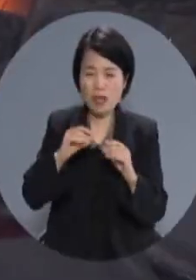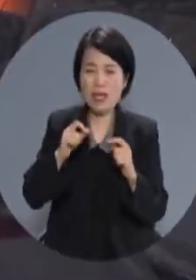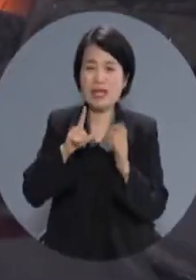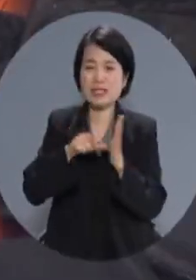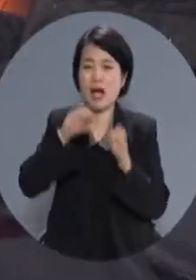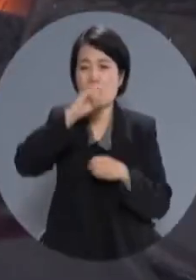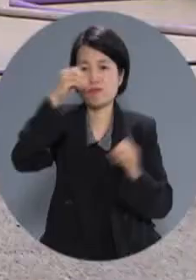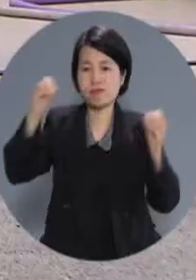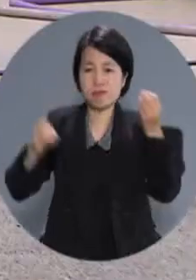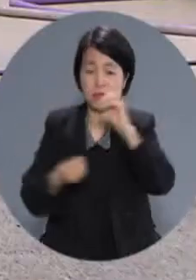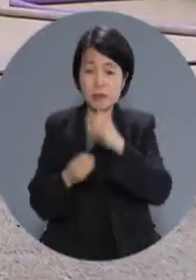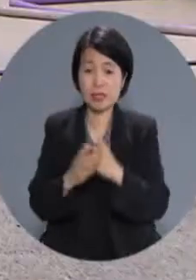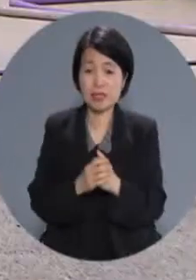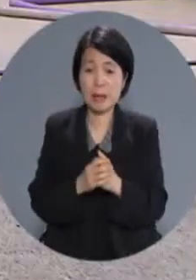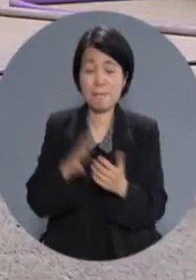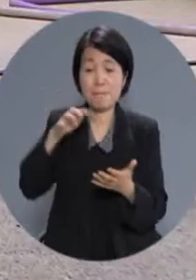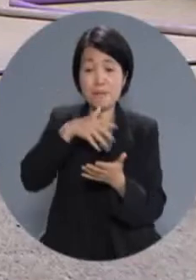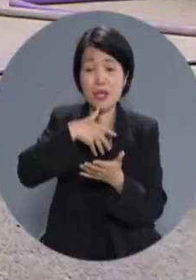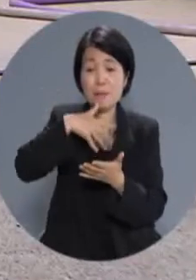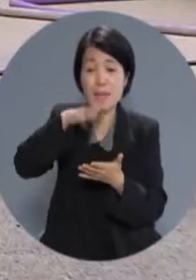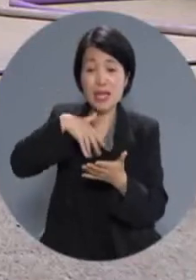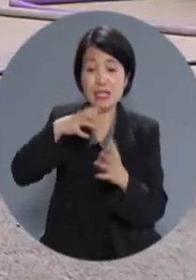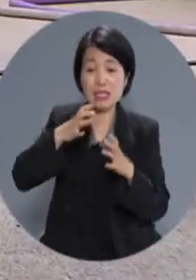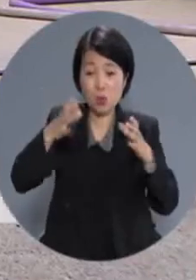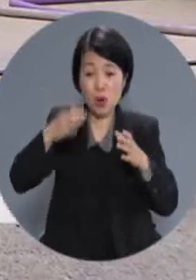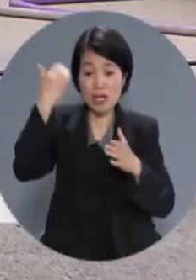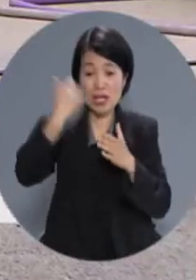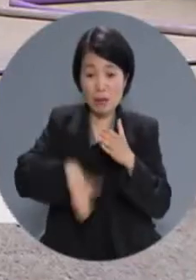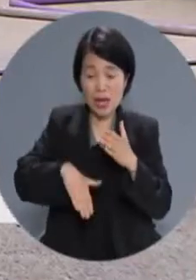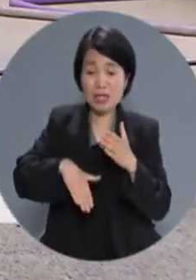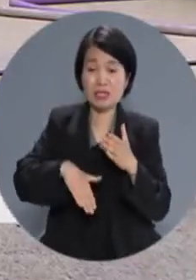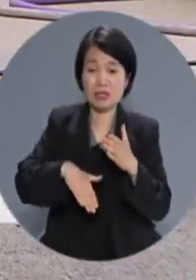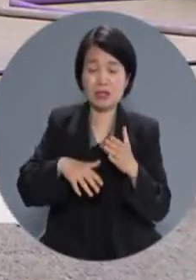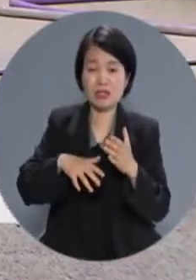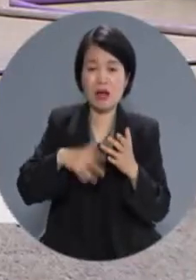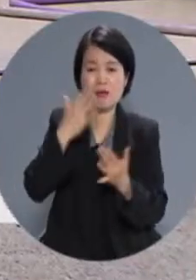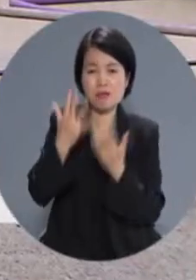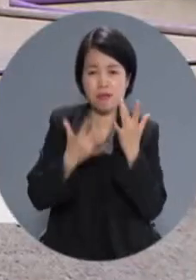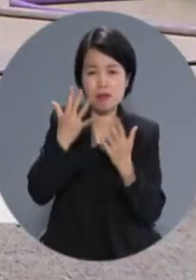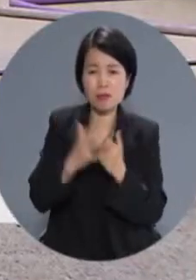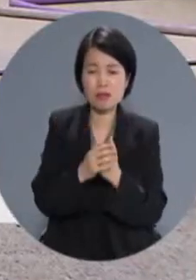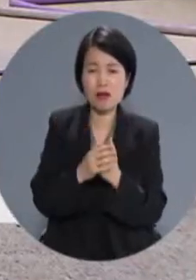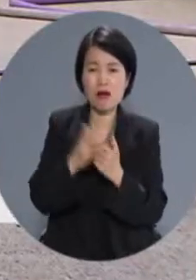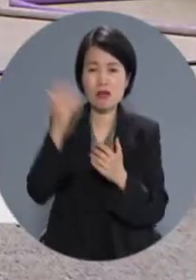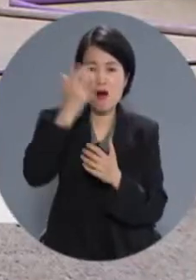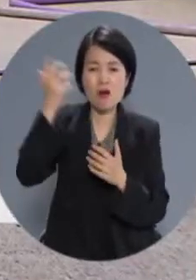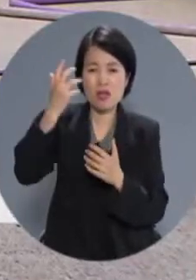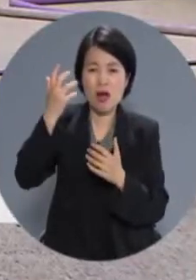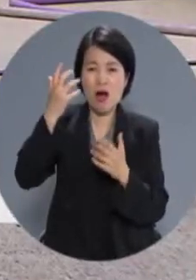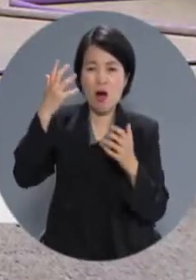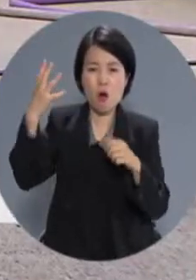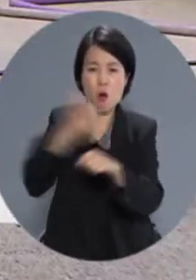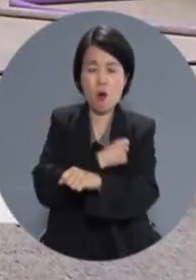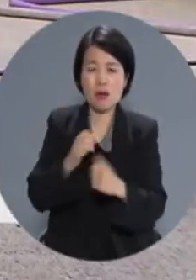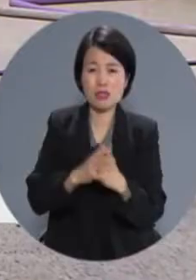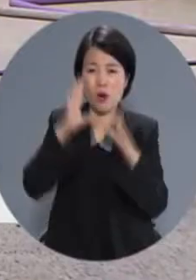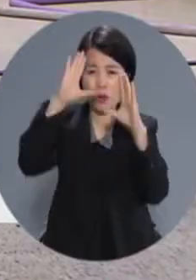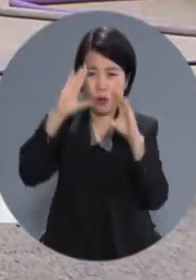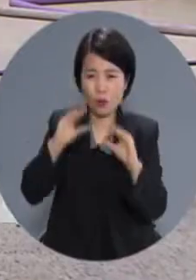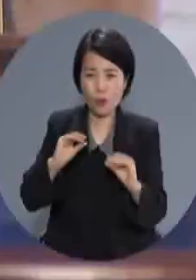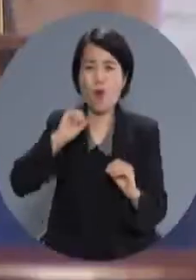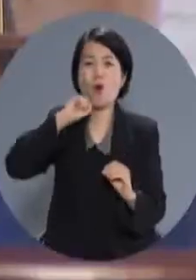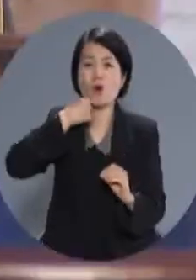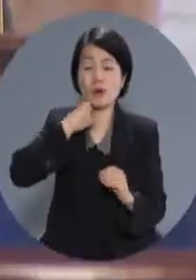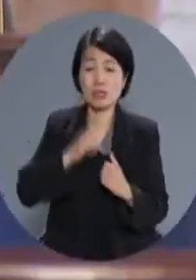설명했습니다. 페인트 통에 남아있는 잔유물이 연소되면서 많은 연기가 발생해서 화재 진화에 애로점이